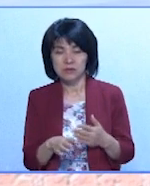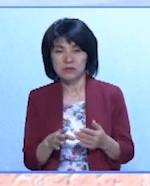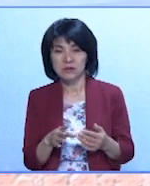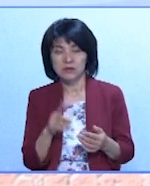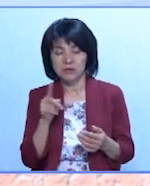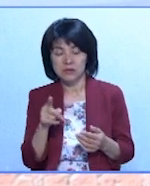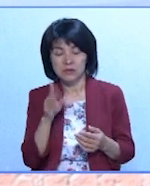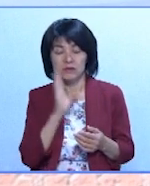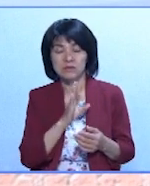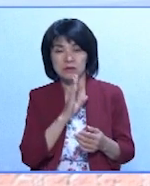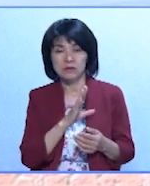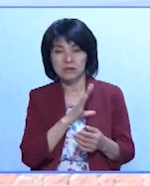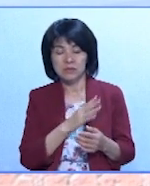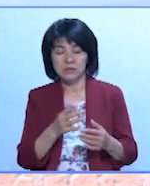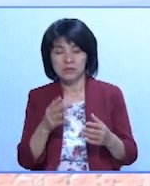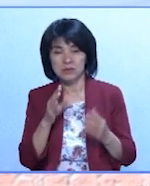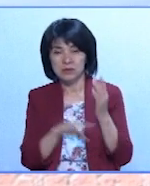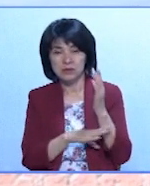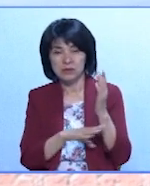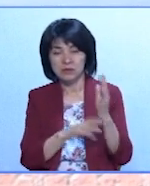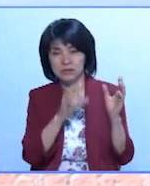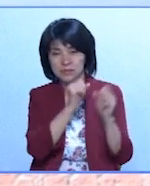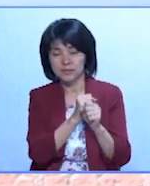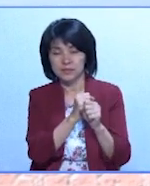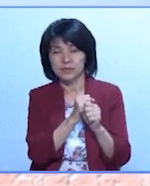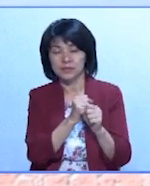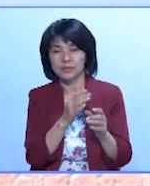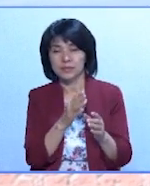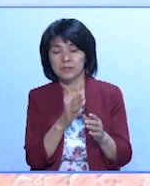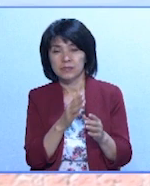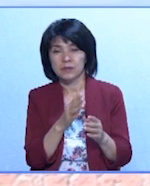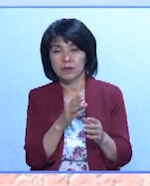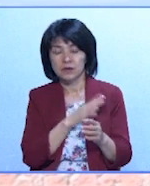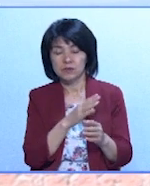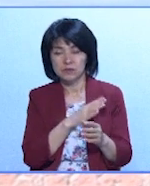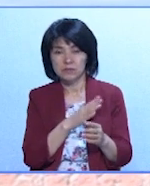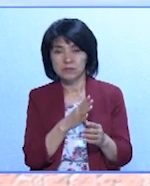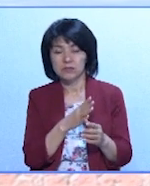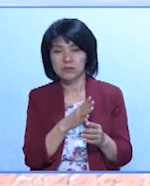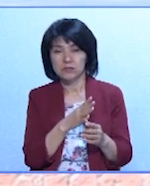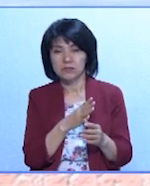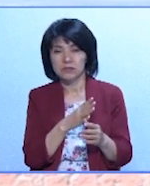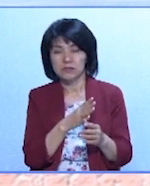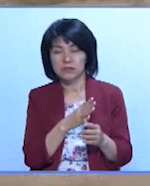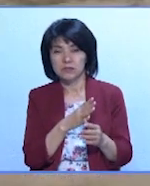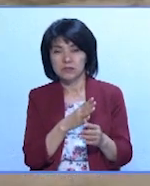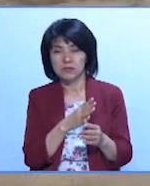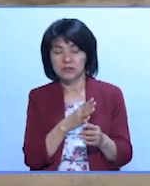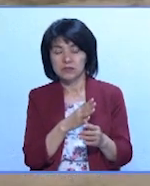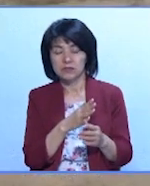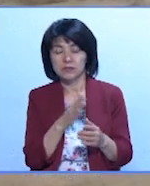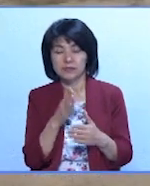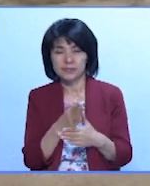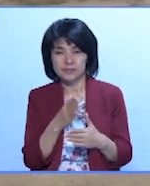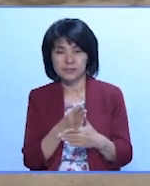ағаштардан, талдардан салынып тұрған екен. Ол құтқарушы суға секіріп, ол кісіні қайыққа салып алды.